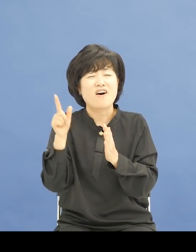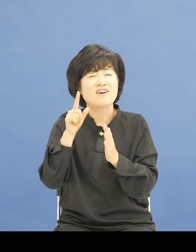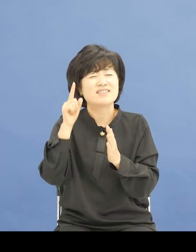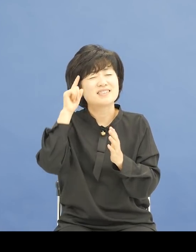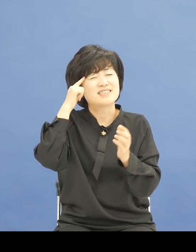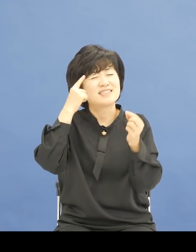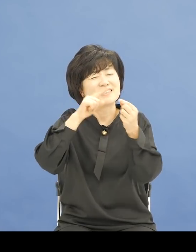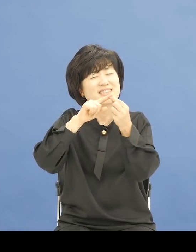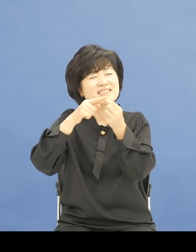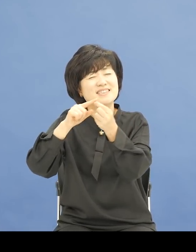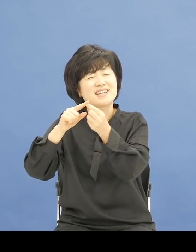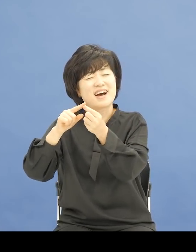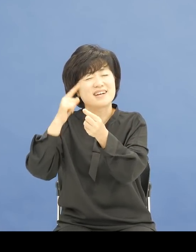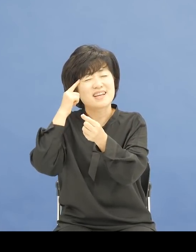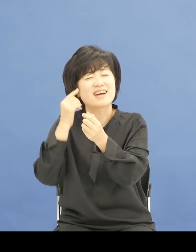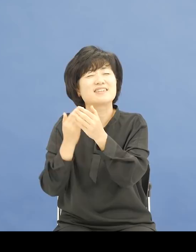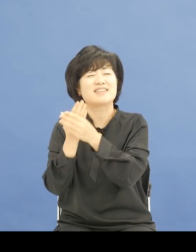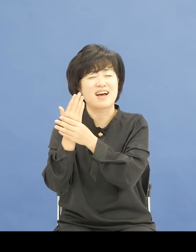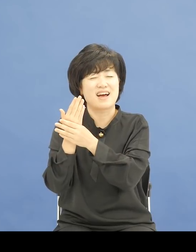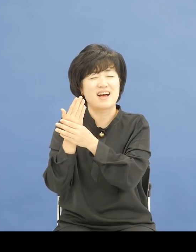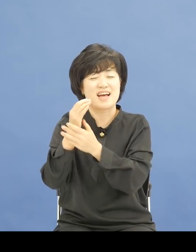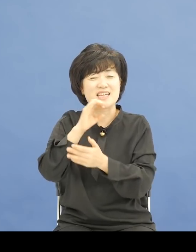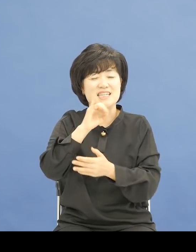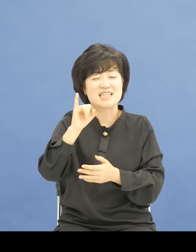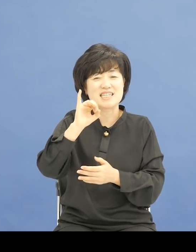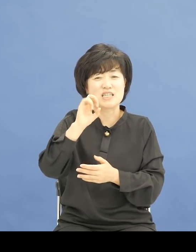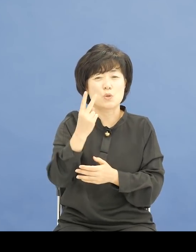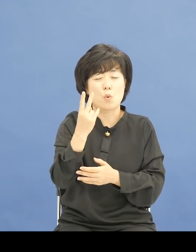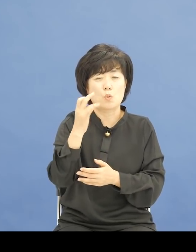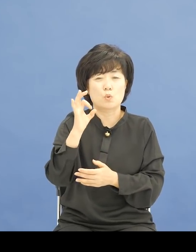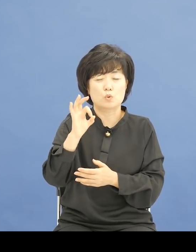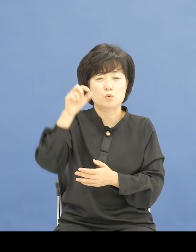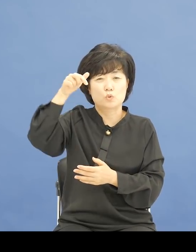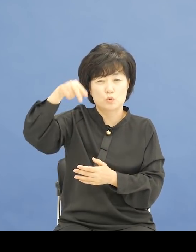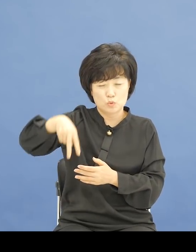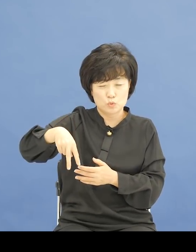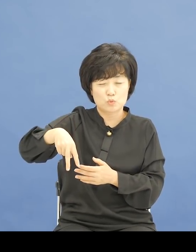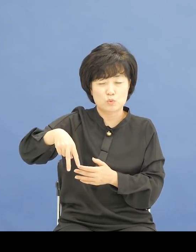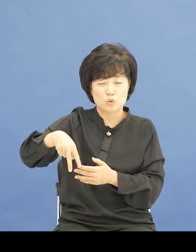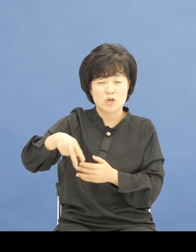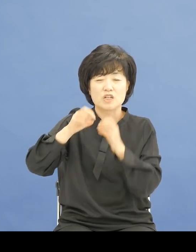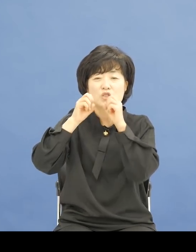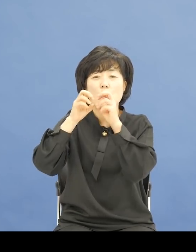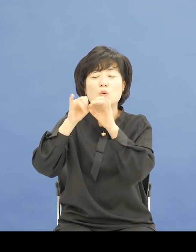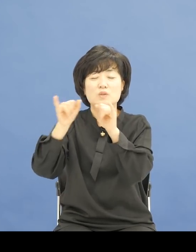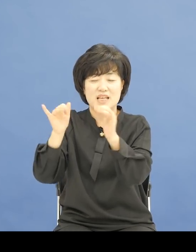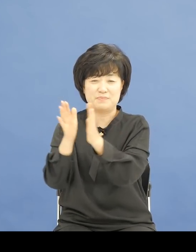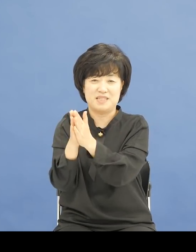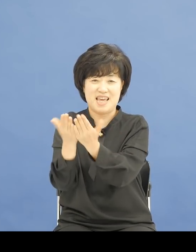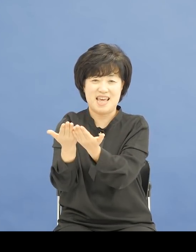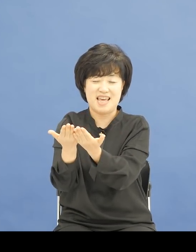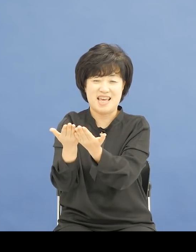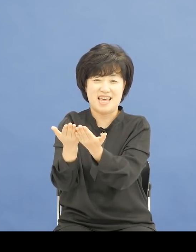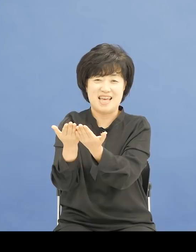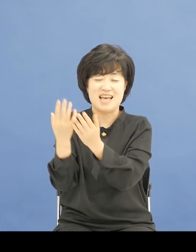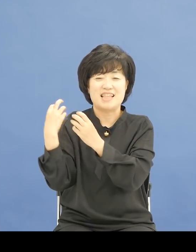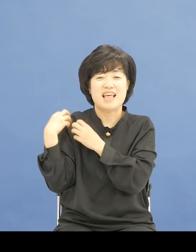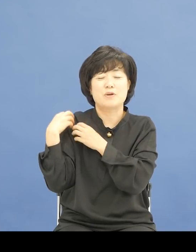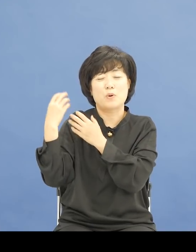갑자기 문구가 하나 탁 스쳤습니다. 그 네. 순간에 이용규 선교사님의 내려놓음이라는 네. 이제 그때